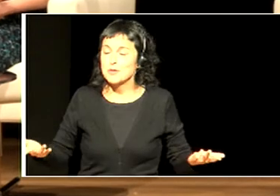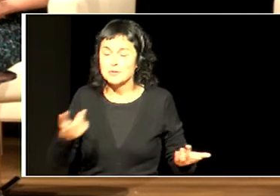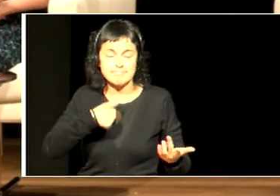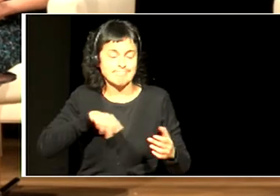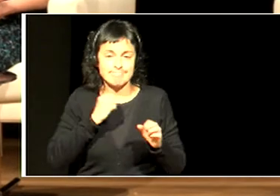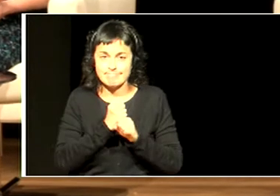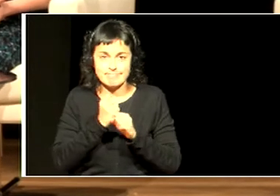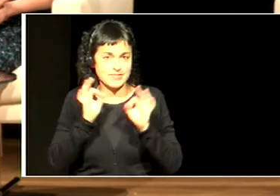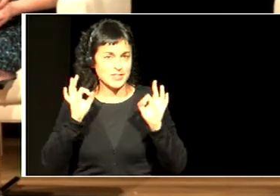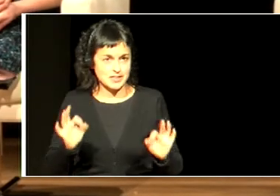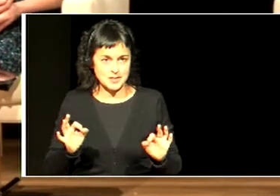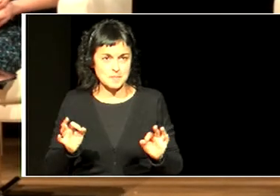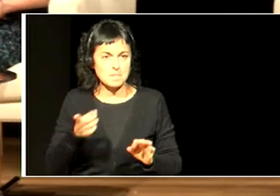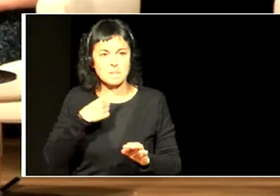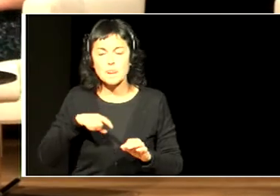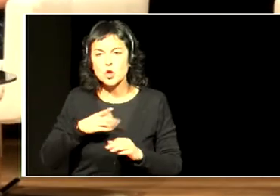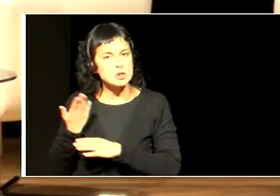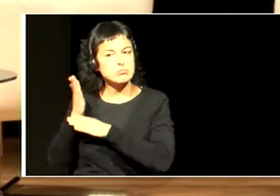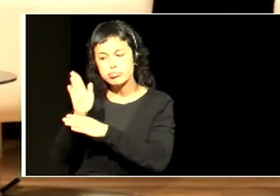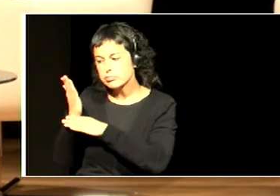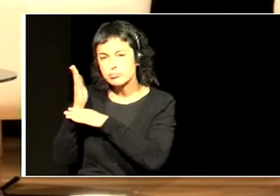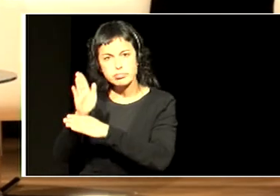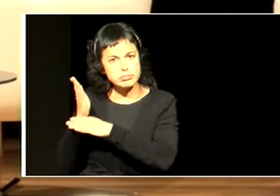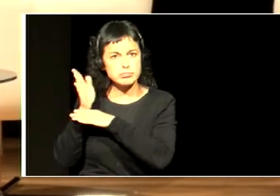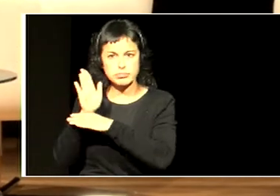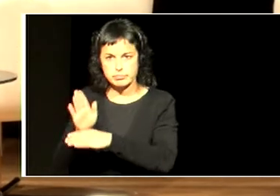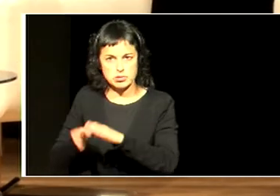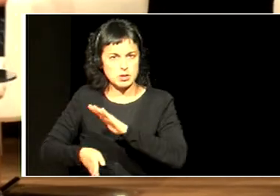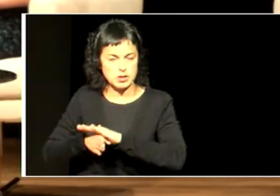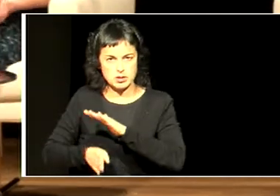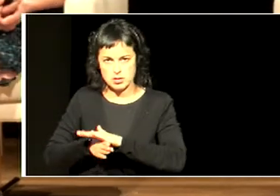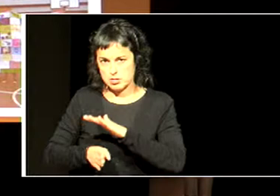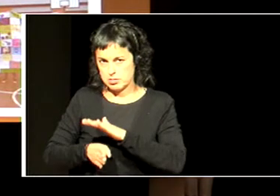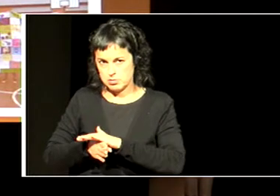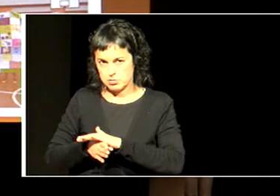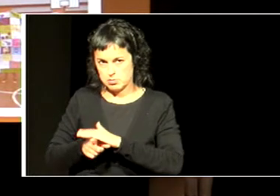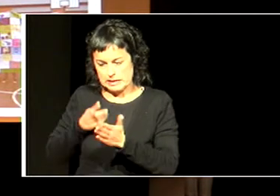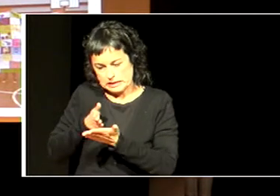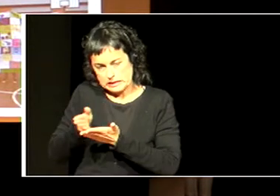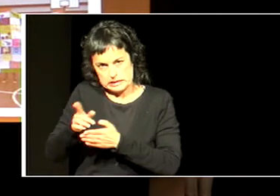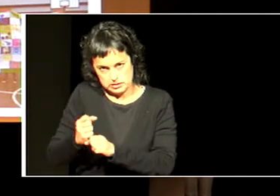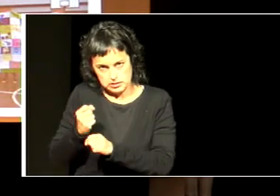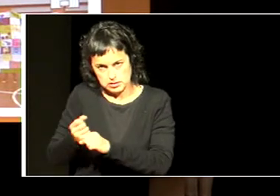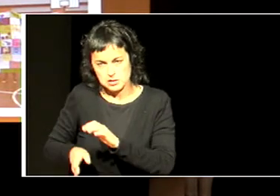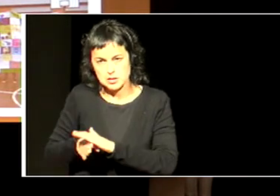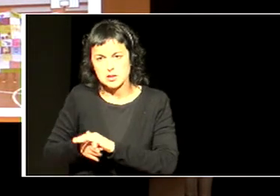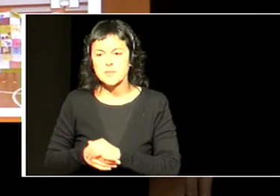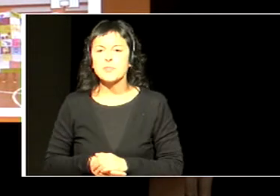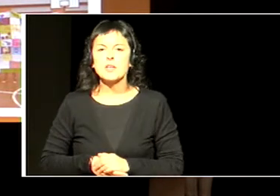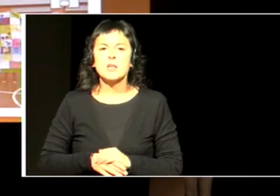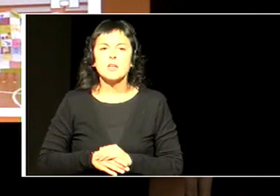dugu. Gu jarraitzen dugu hori eskaintzen. Eta jarraitzen dugu hildo hori jorratzen. Eta gero falta zait